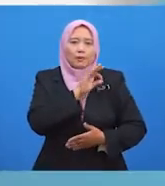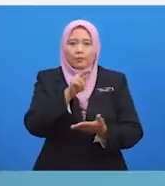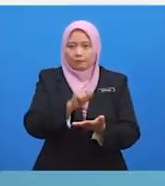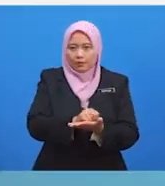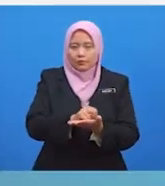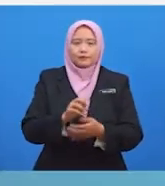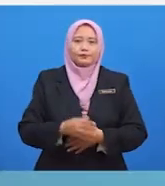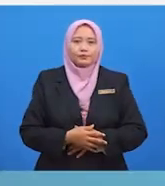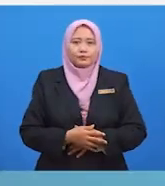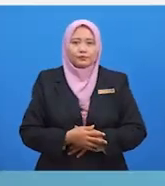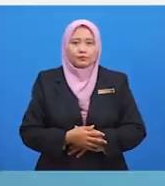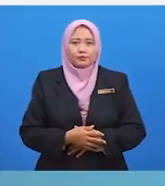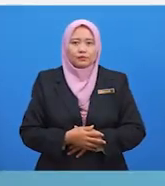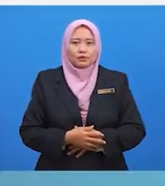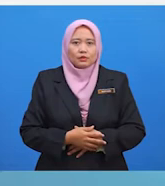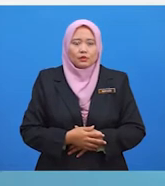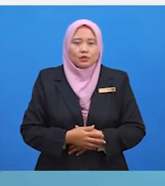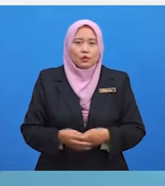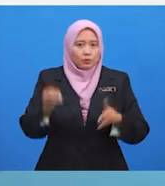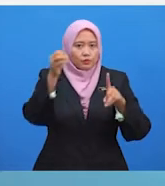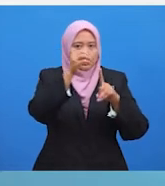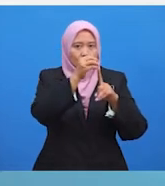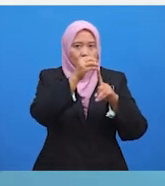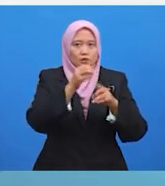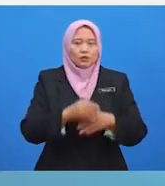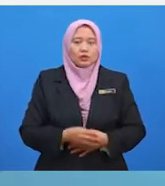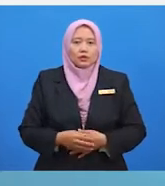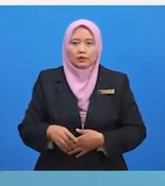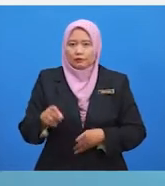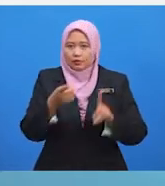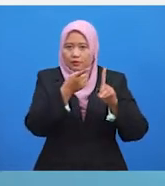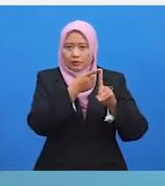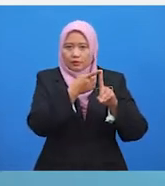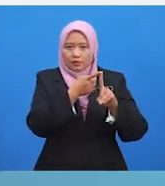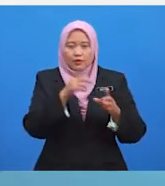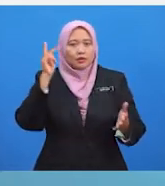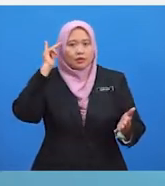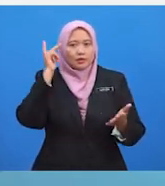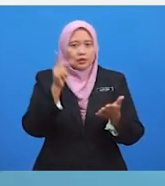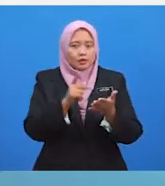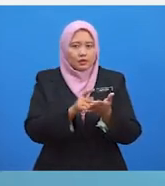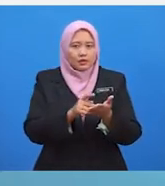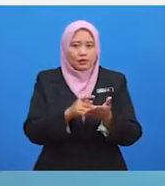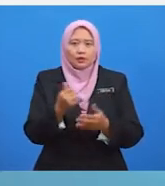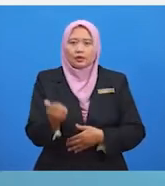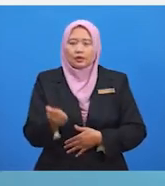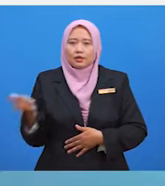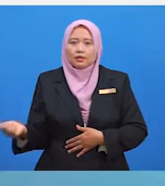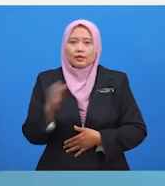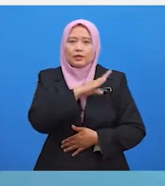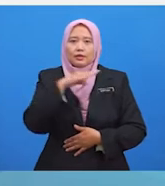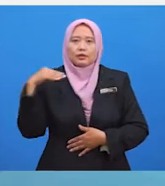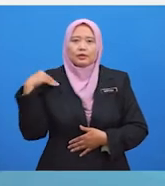ini, murid-murid akan dapat yang pertama, mengenal pasti peralatan dan